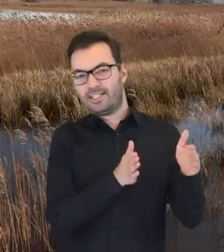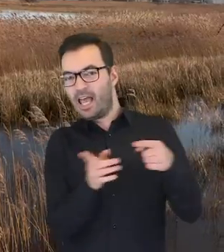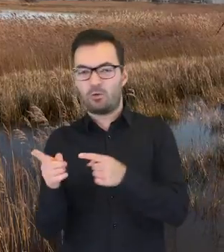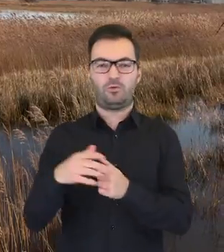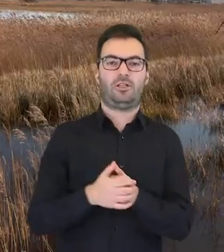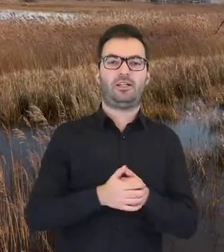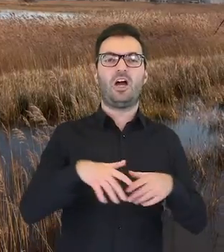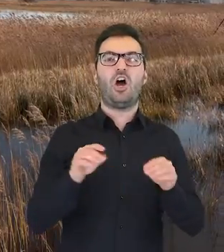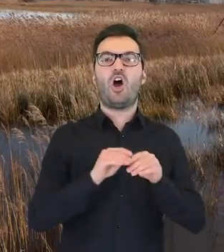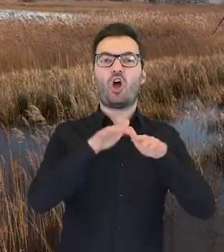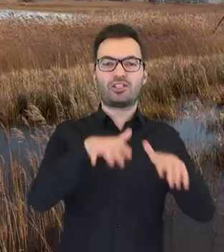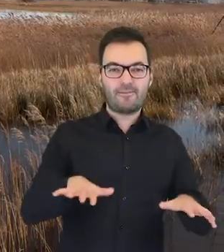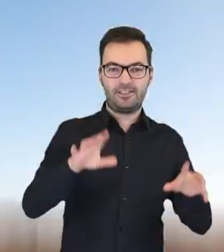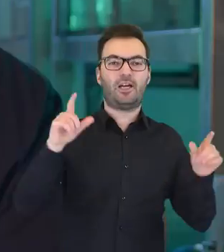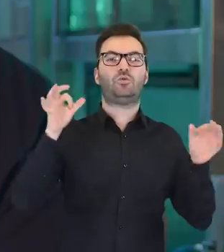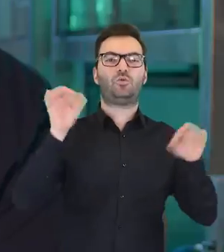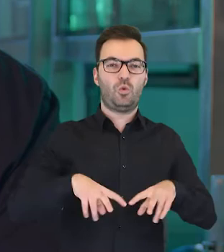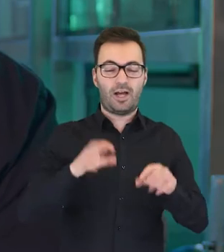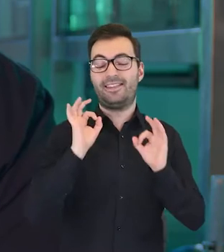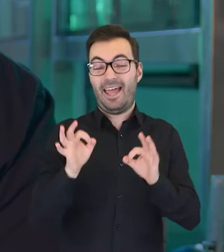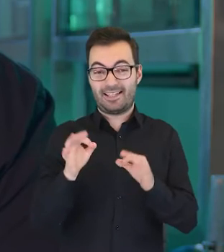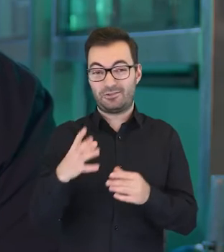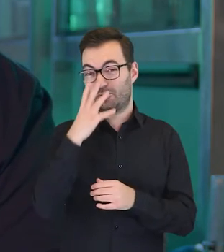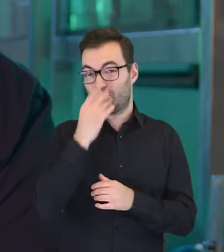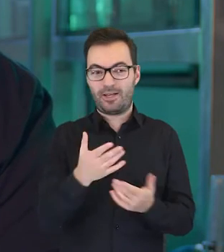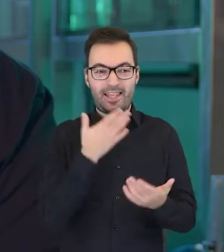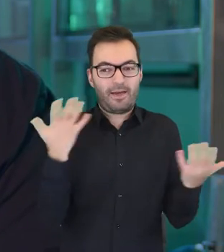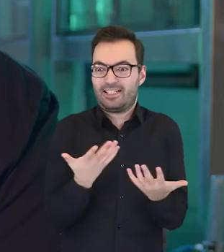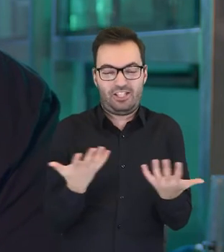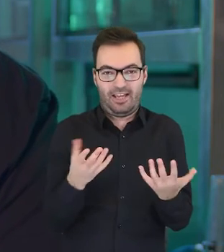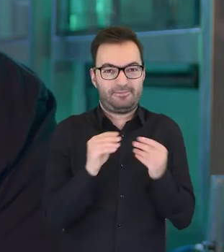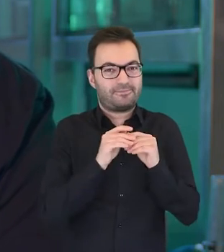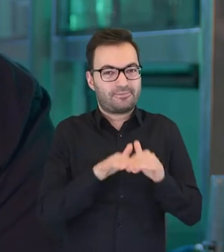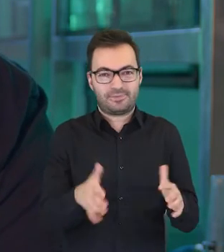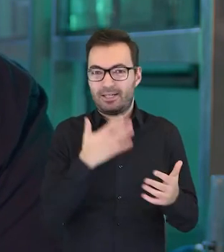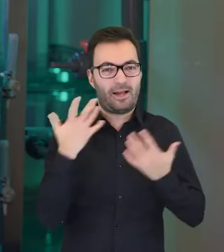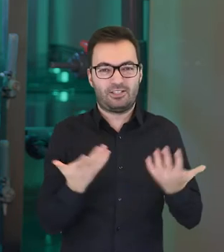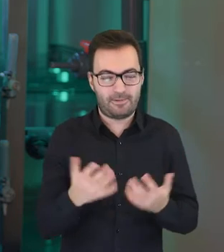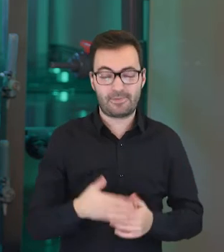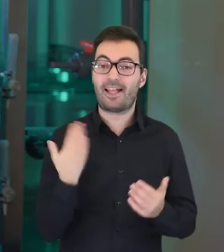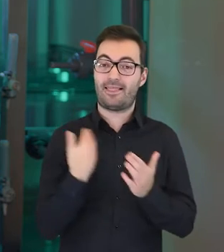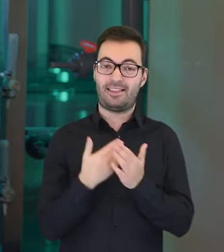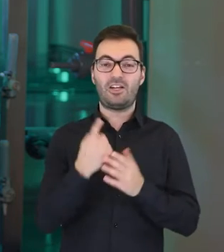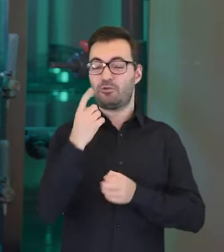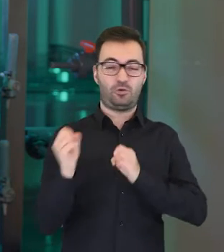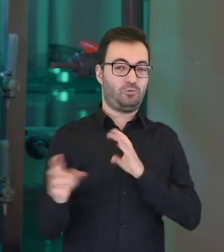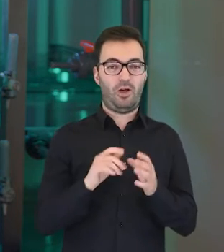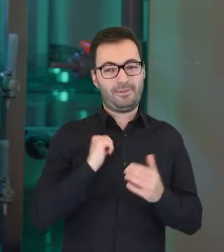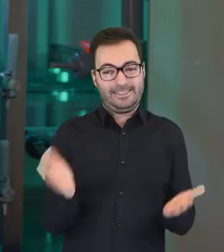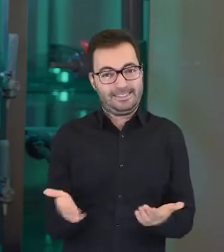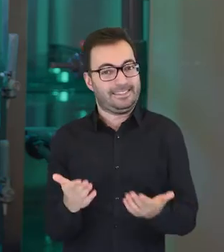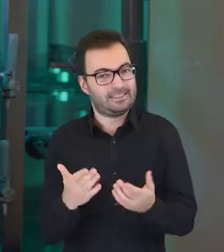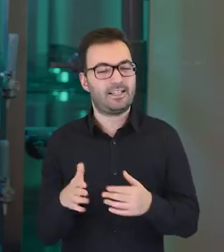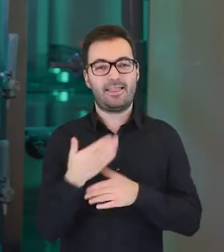osuszono rozlewiska i w tej chwili szczupak tak naprawdę nie ma się gdzie rozradzać. W tej sytuacji jedynym sposobem,